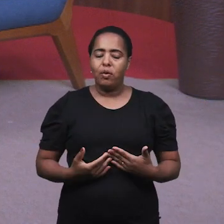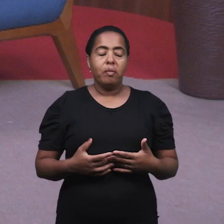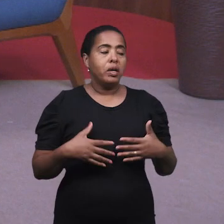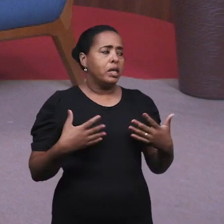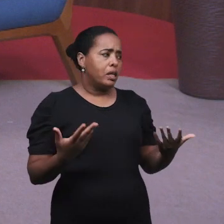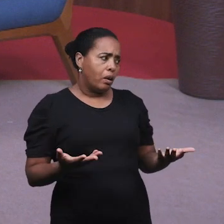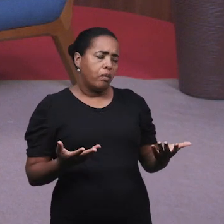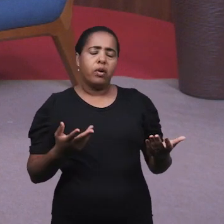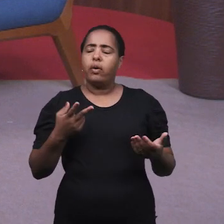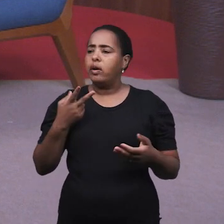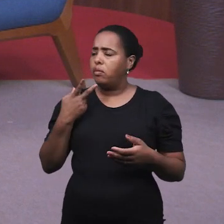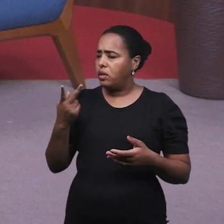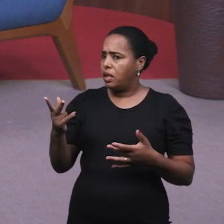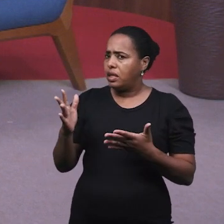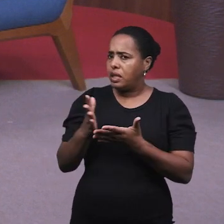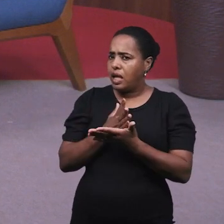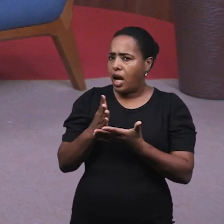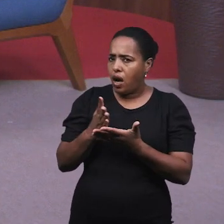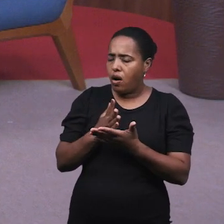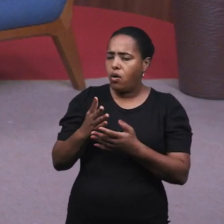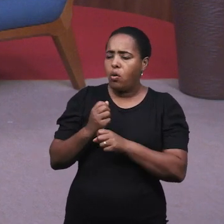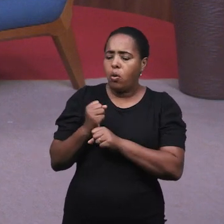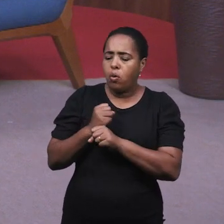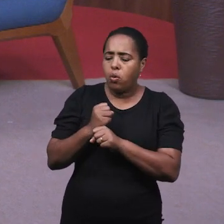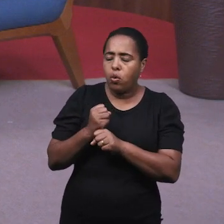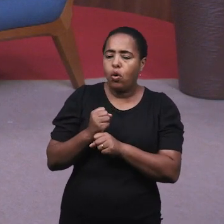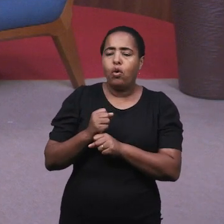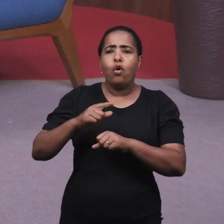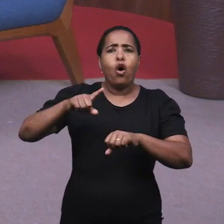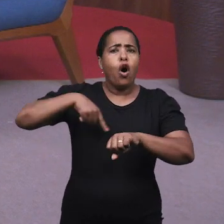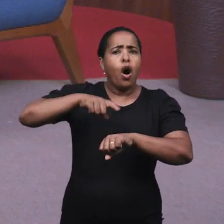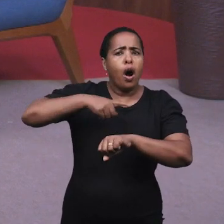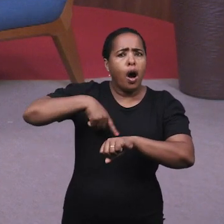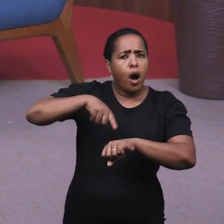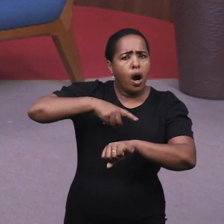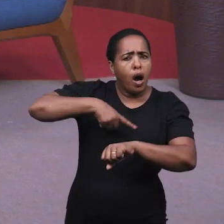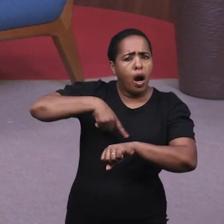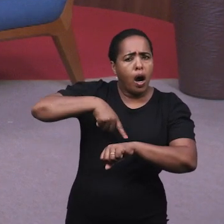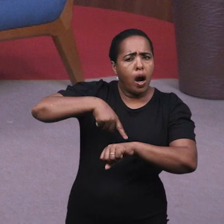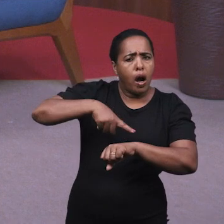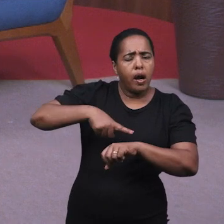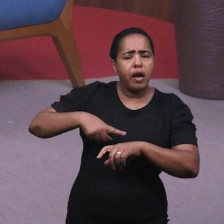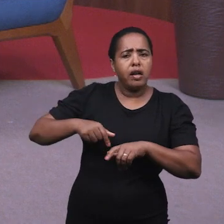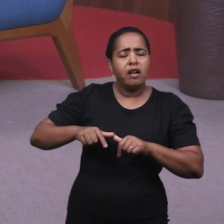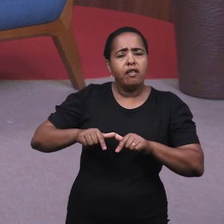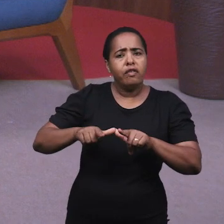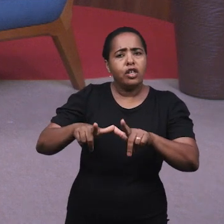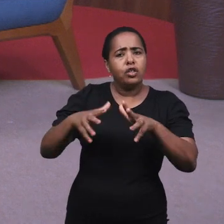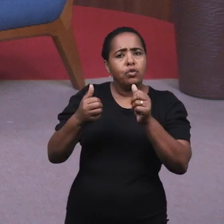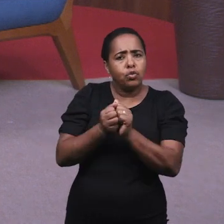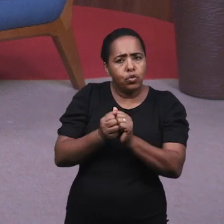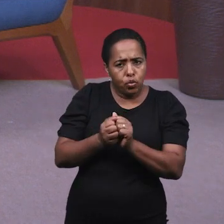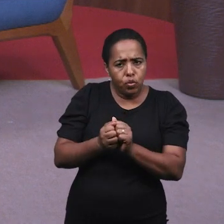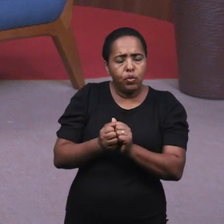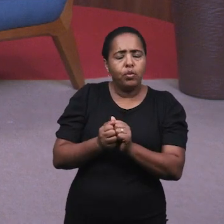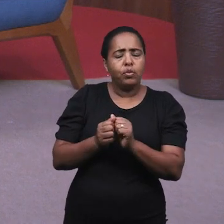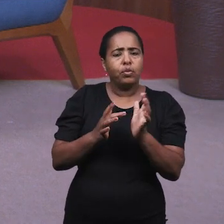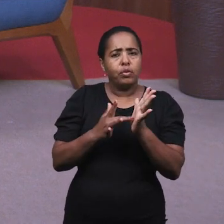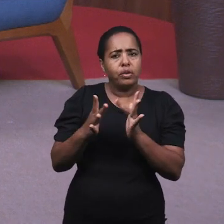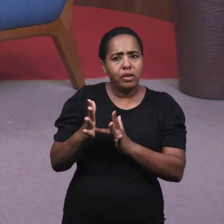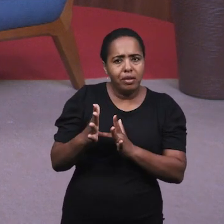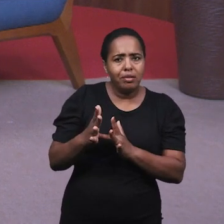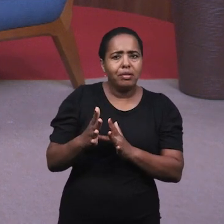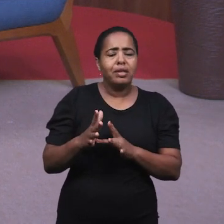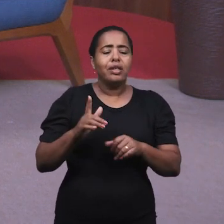après les amis, ils étaient pendant des heures en train de parler à Jésus. Ils ne l'ont pas reconnu. Dans